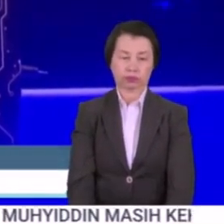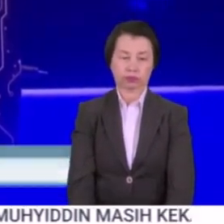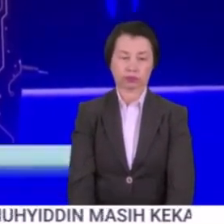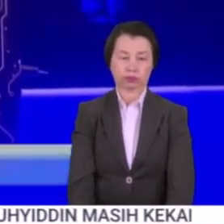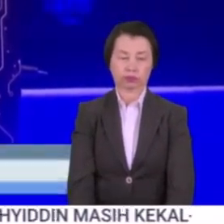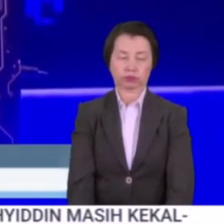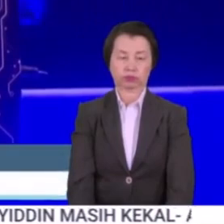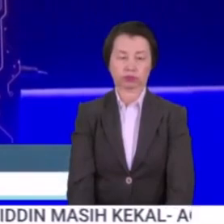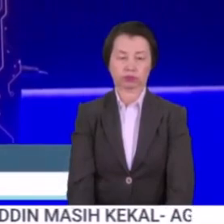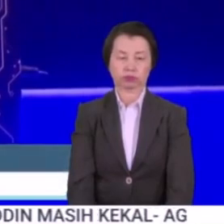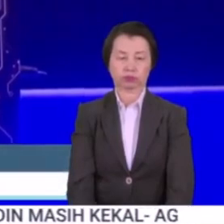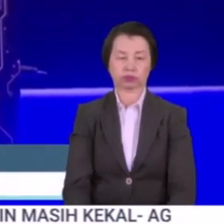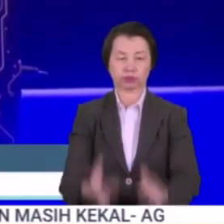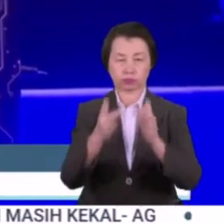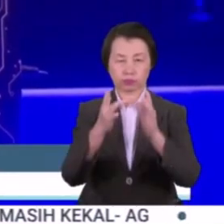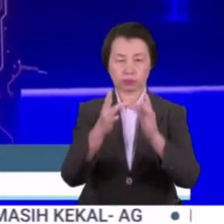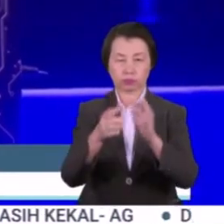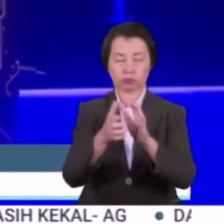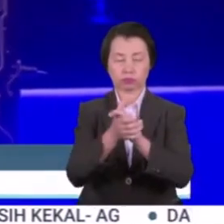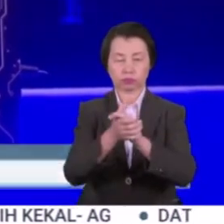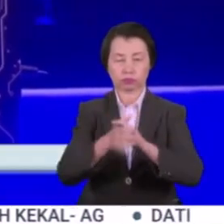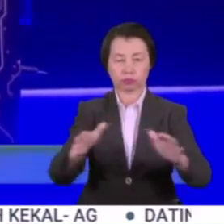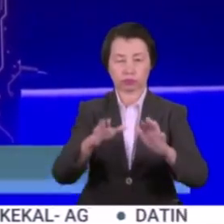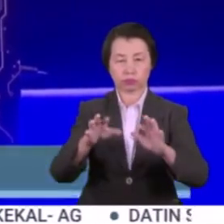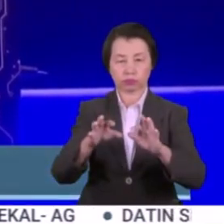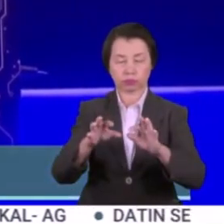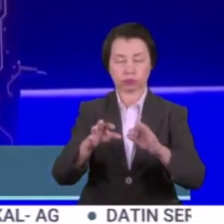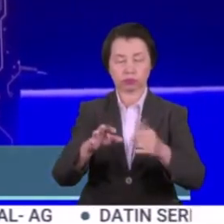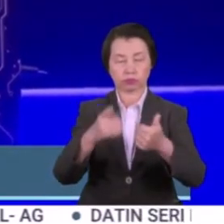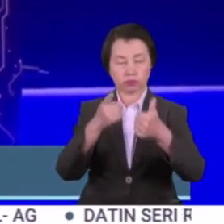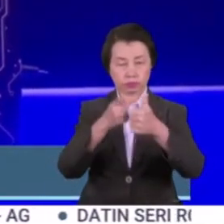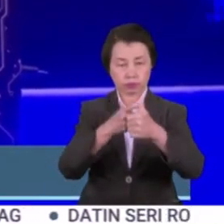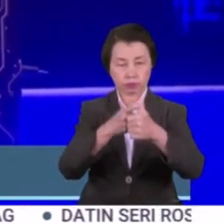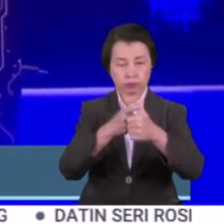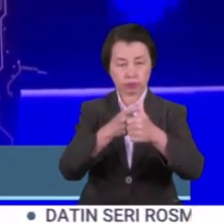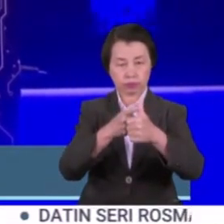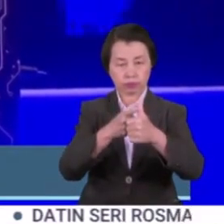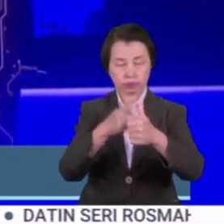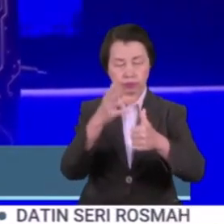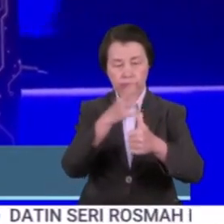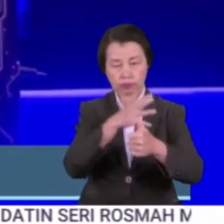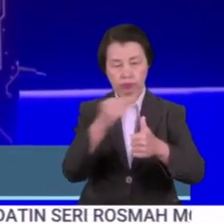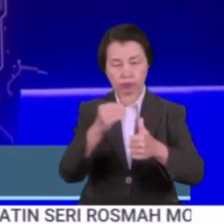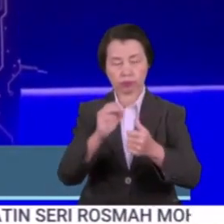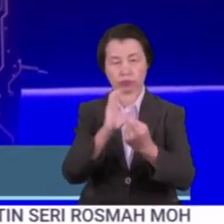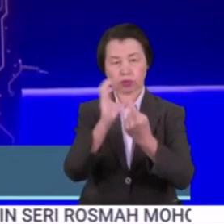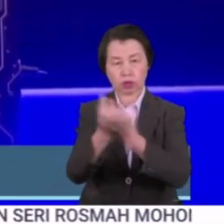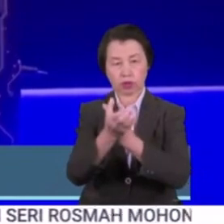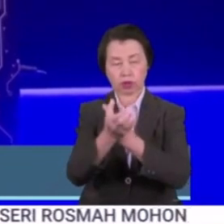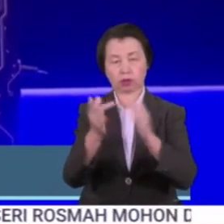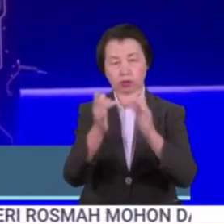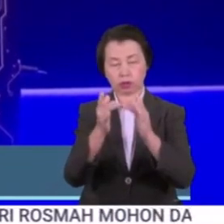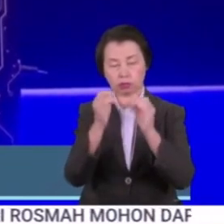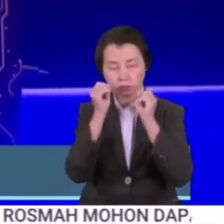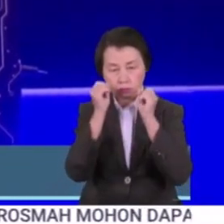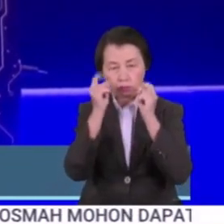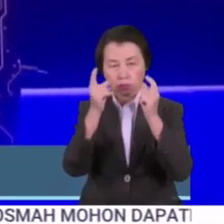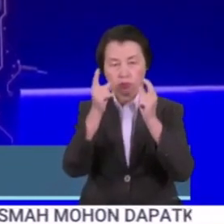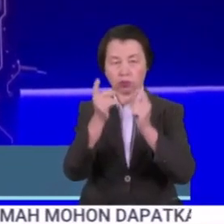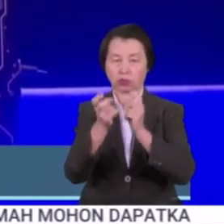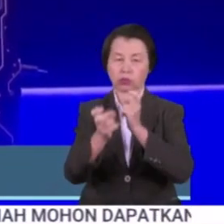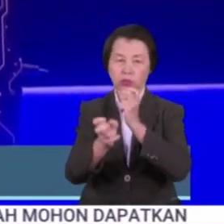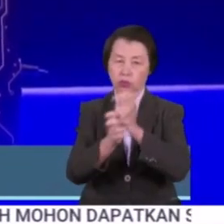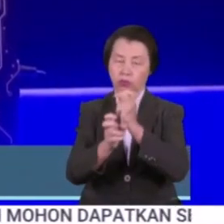Building robust cyber security measures and fostering a culture of security awareness is